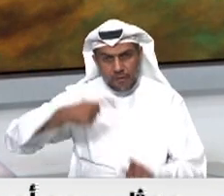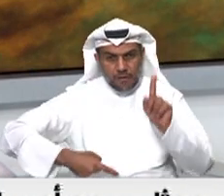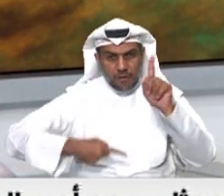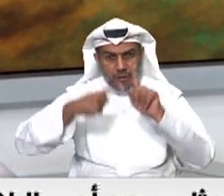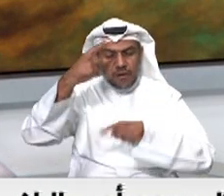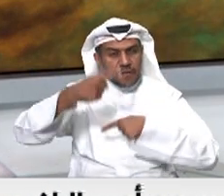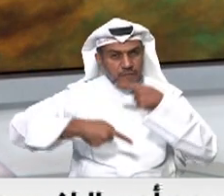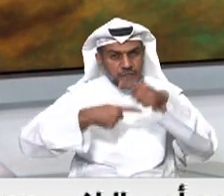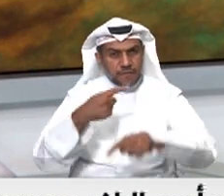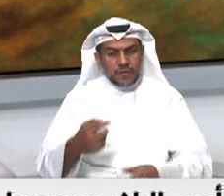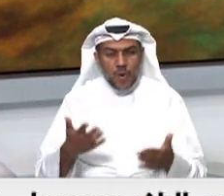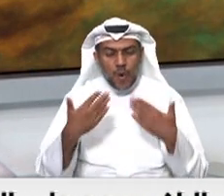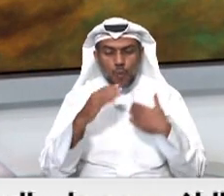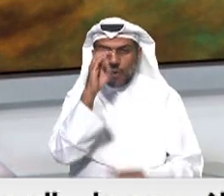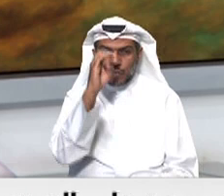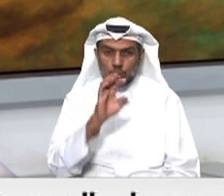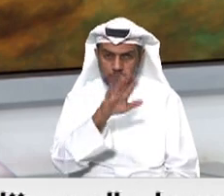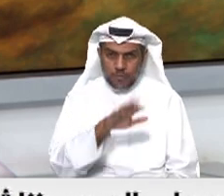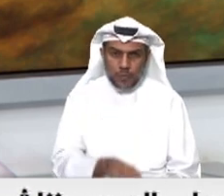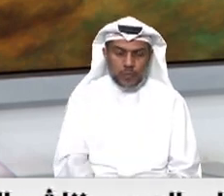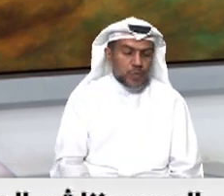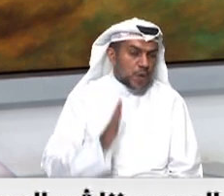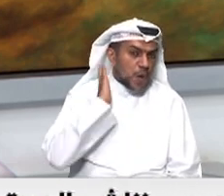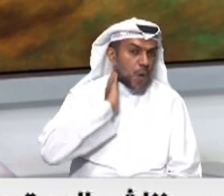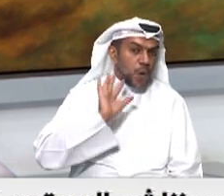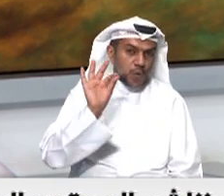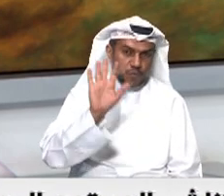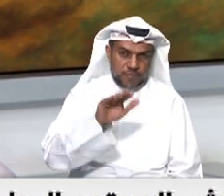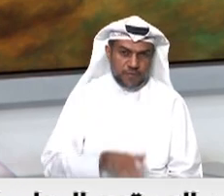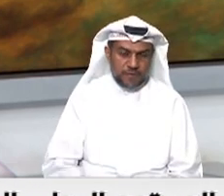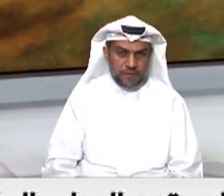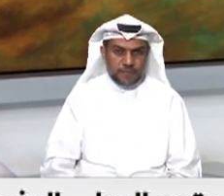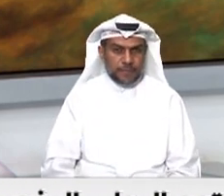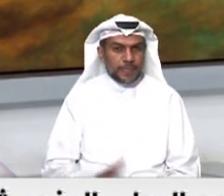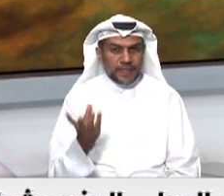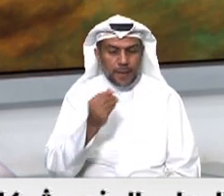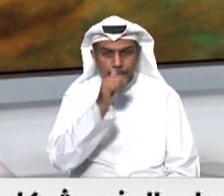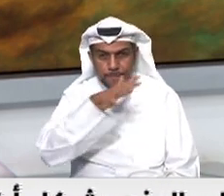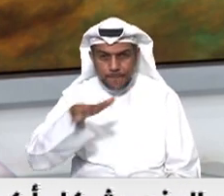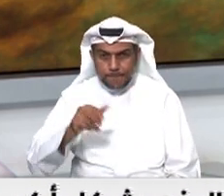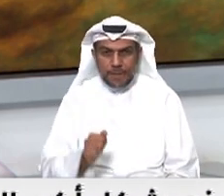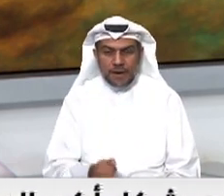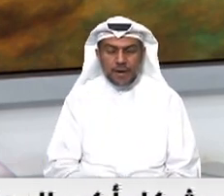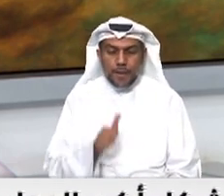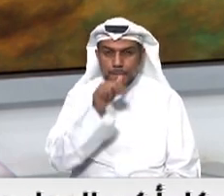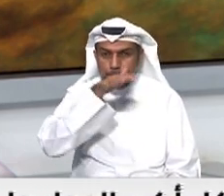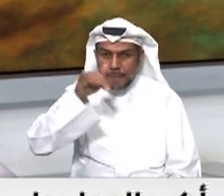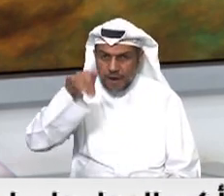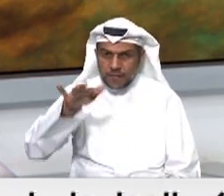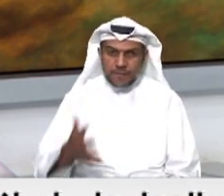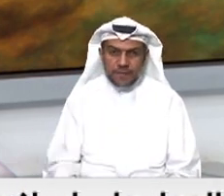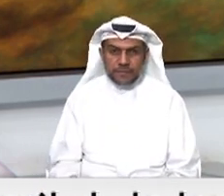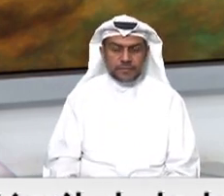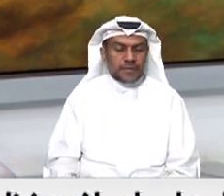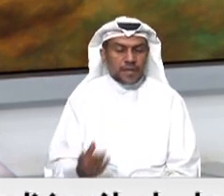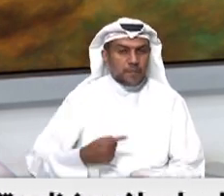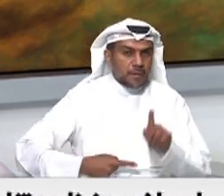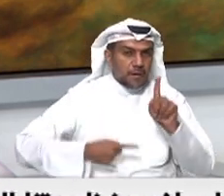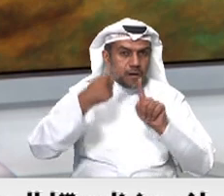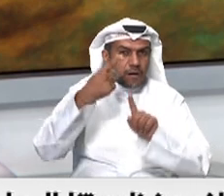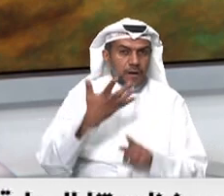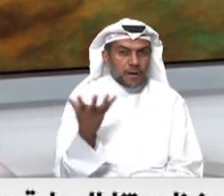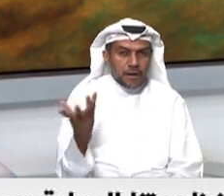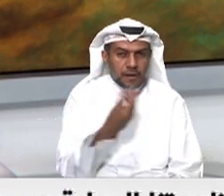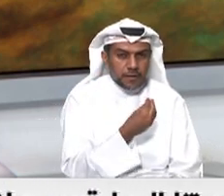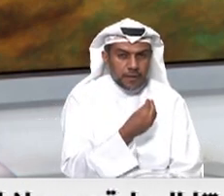استمرار لرياح الكوس وايضا الرطوبه النسبيه خاصه على المناطق الساحليه وداخل البحر ونلاحظ درجات الحراره العظمى